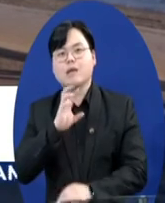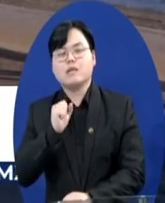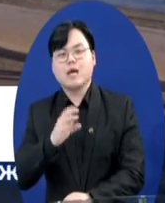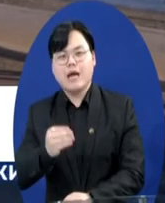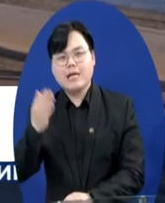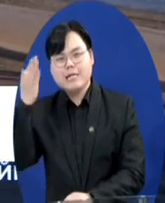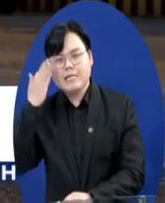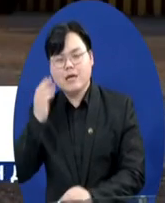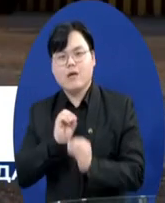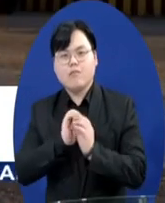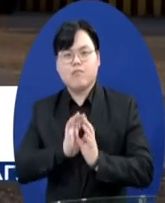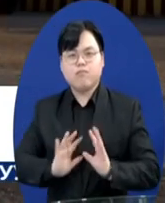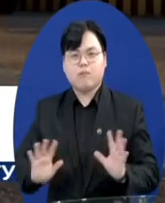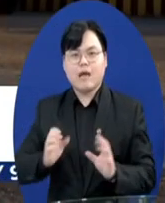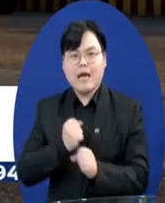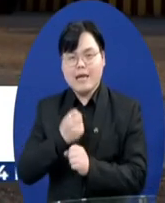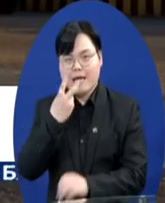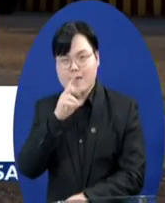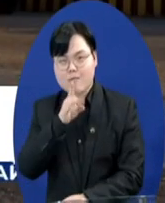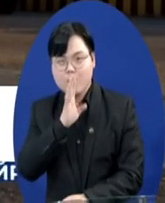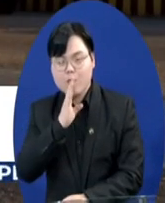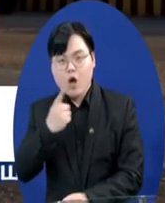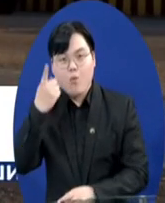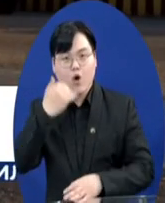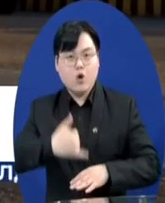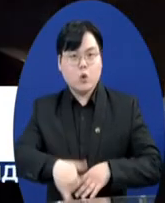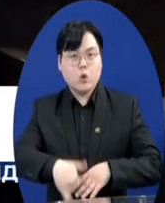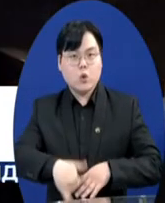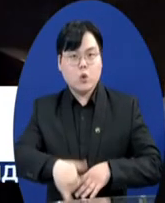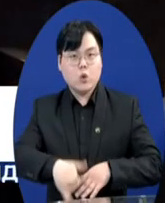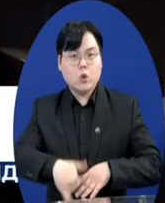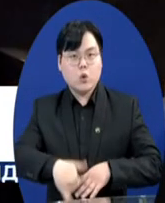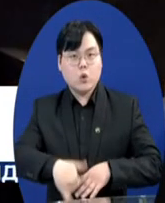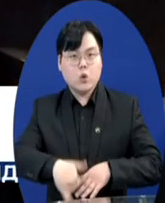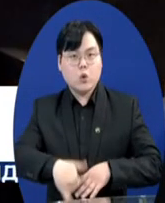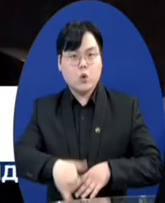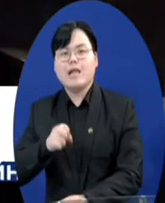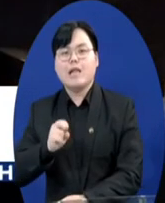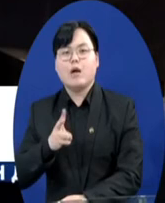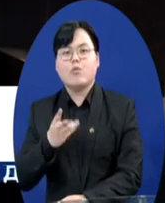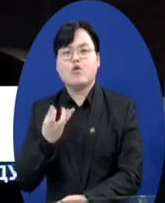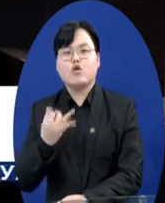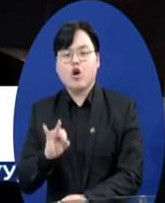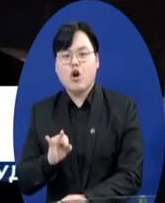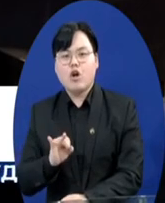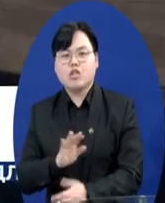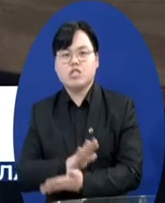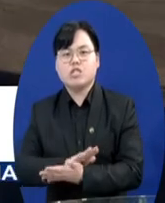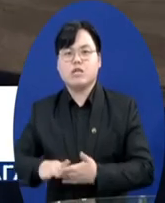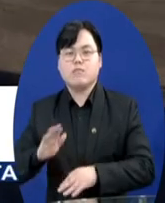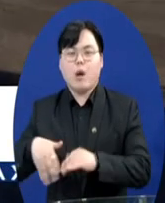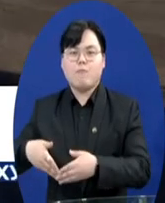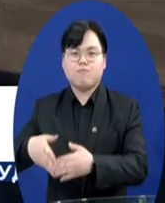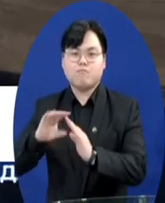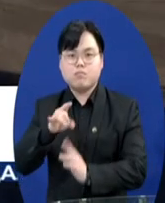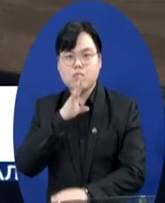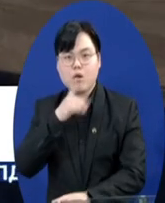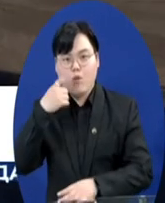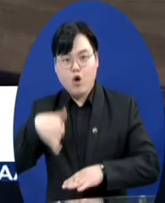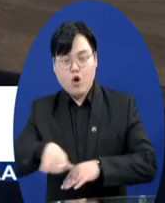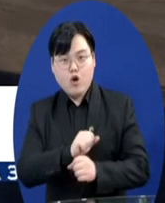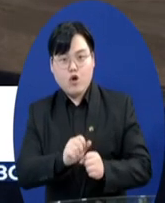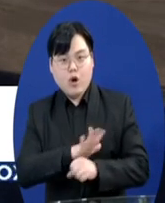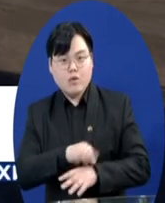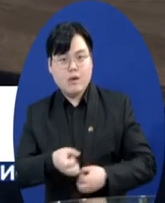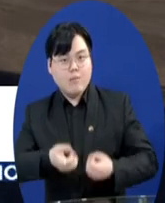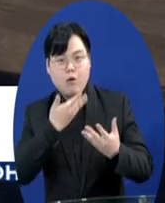цэрэг нэмэлт хүчээр ажиллахаар болж байна. Мөн манай улс болон бүгд найрамдахтад ард улсын стандартад нийцсэн лабораторик хил дээр байгуулна. Манай талд ковидын